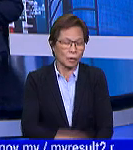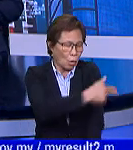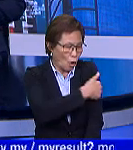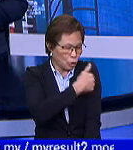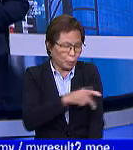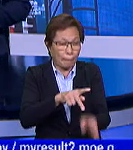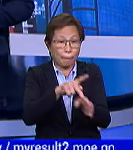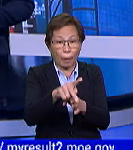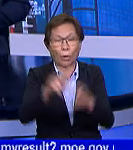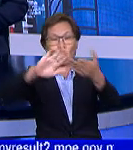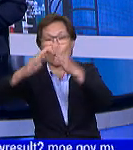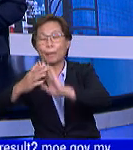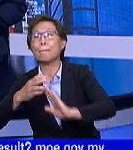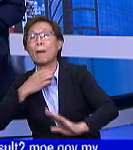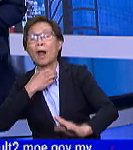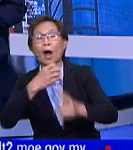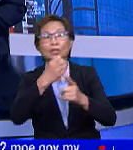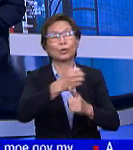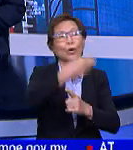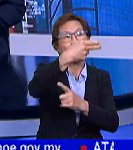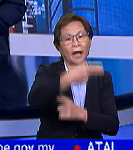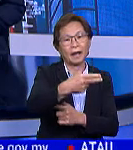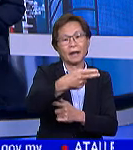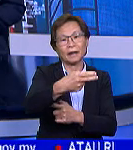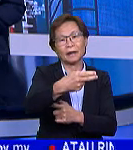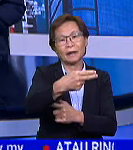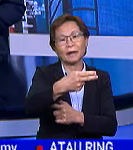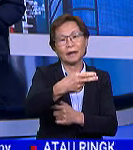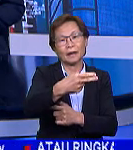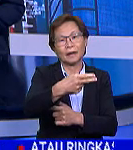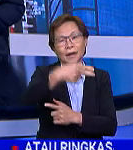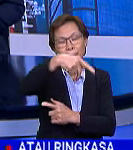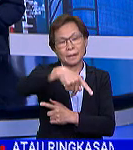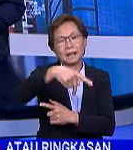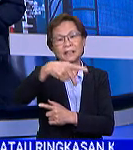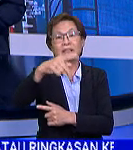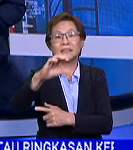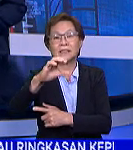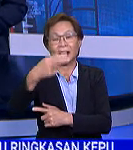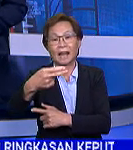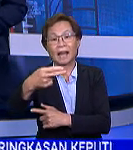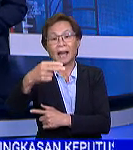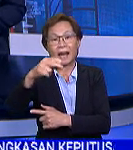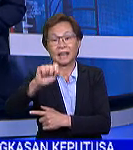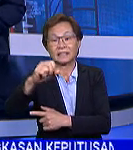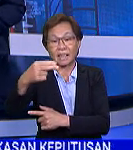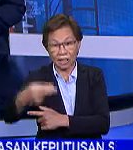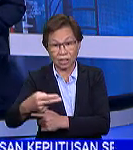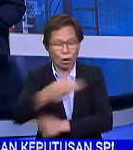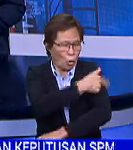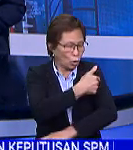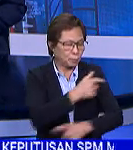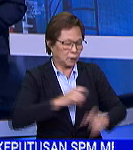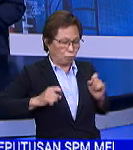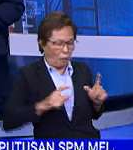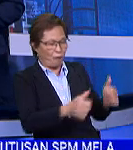Hospital Pakar Komuniti Perak atau Perak Community Specialist Hospital PCSH menjadi hospital swasta pertama